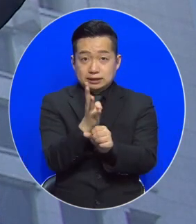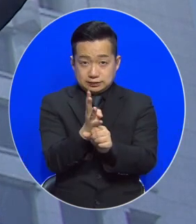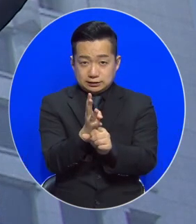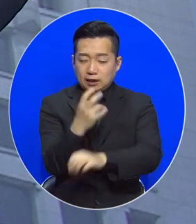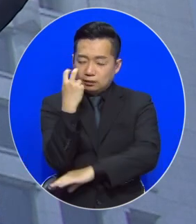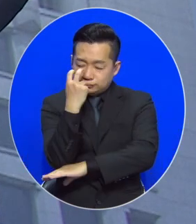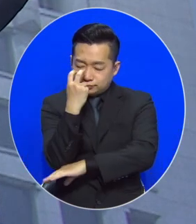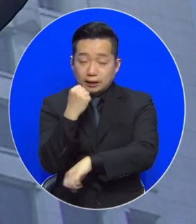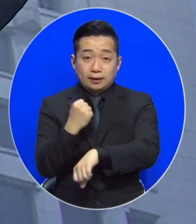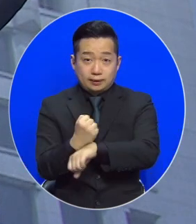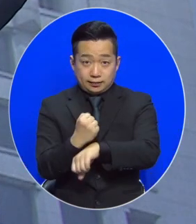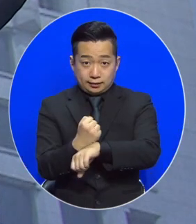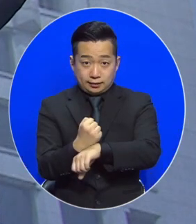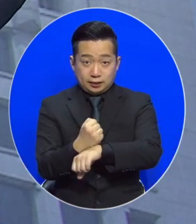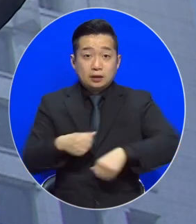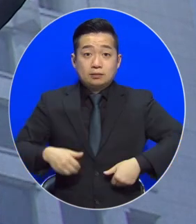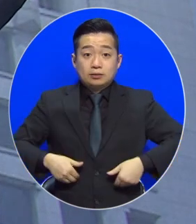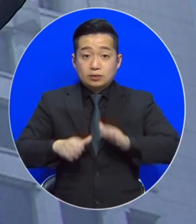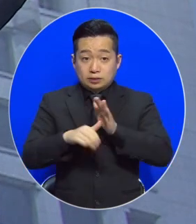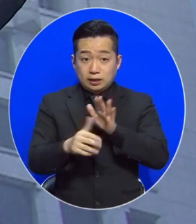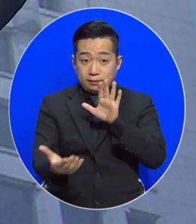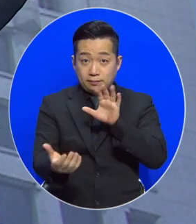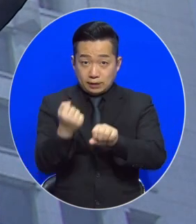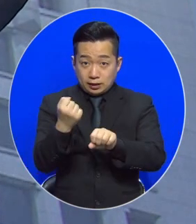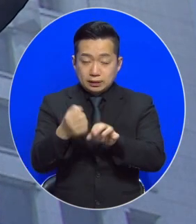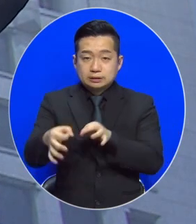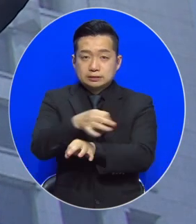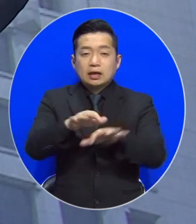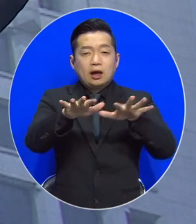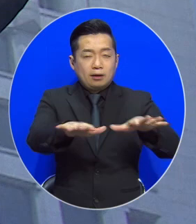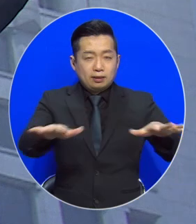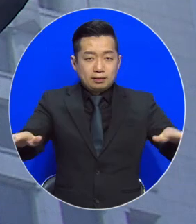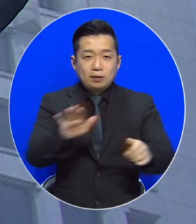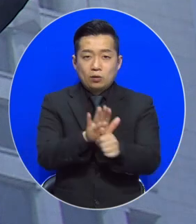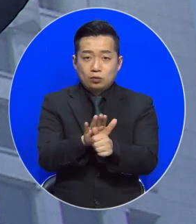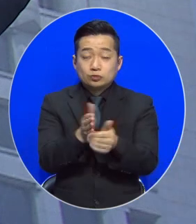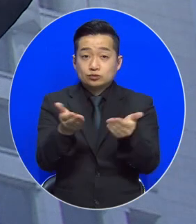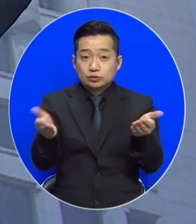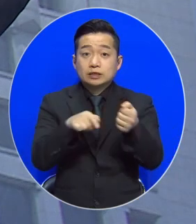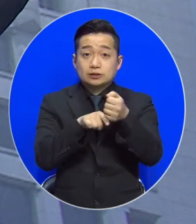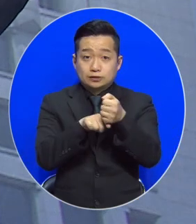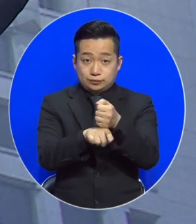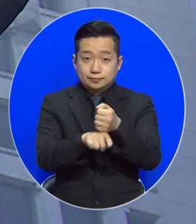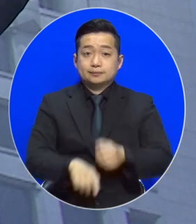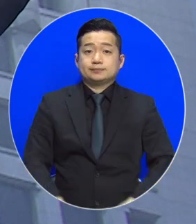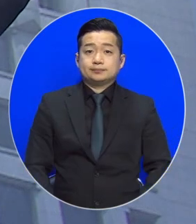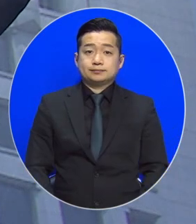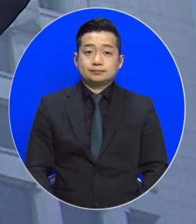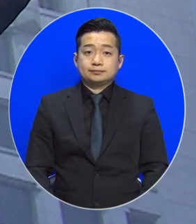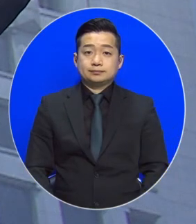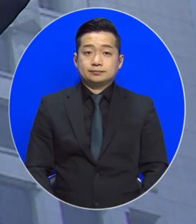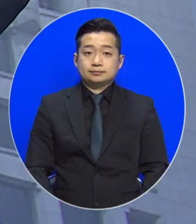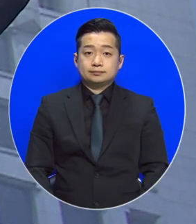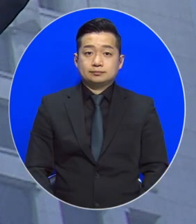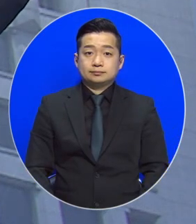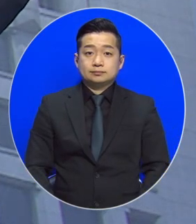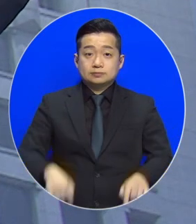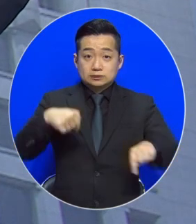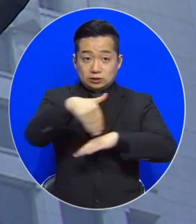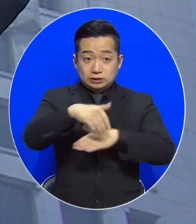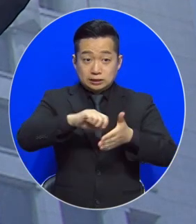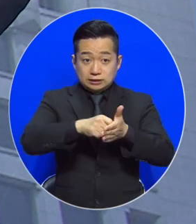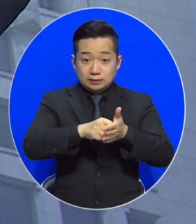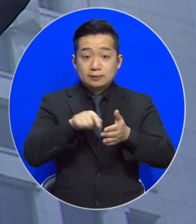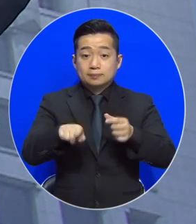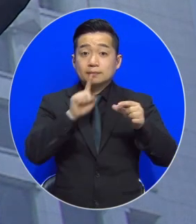동향을 점검하면서 필요할 땐 즉시 시장 안정조치를 취하기로 한 이유입니다 정책의